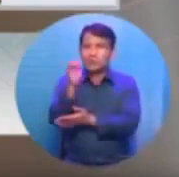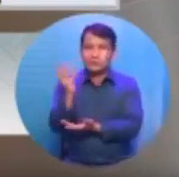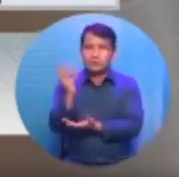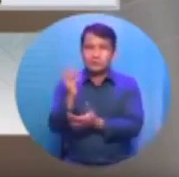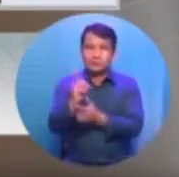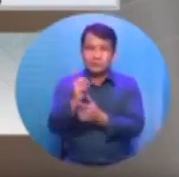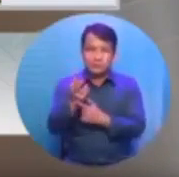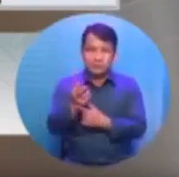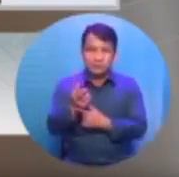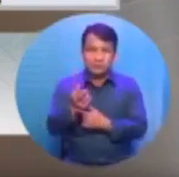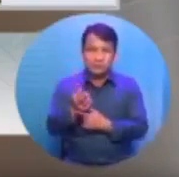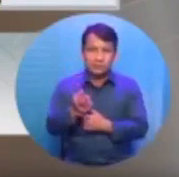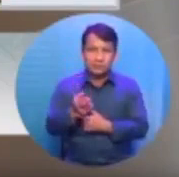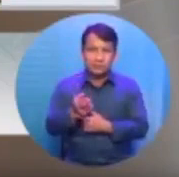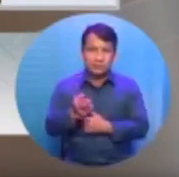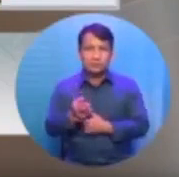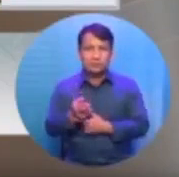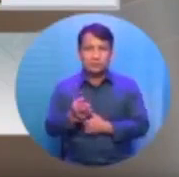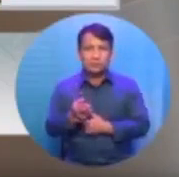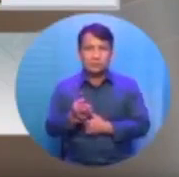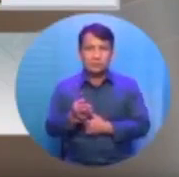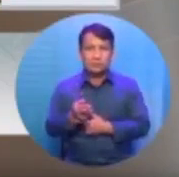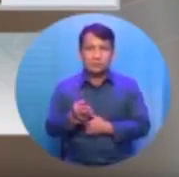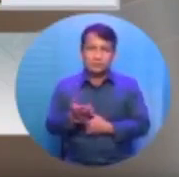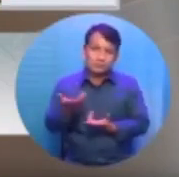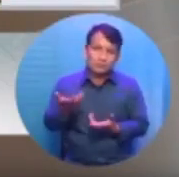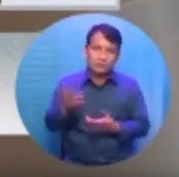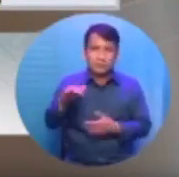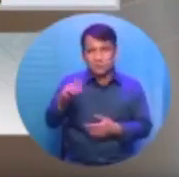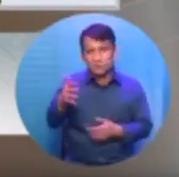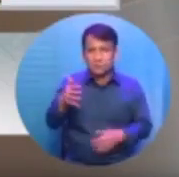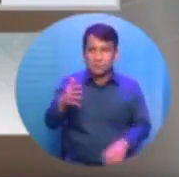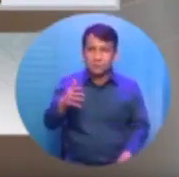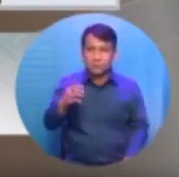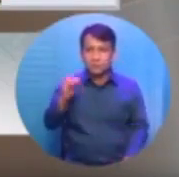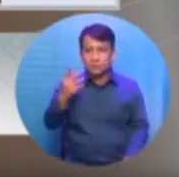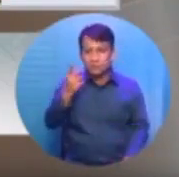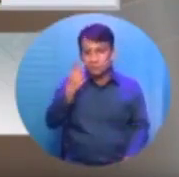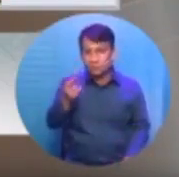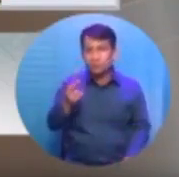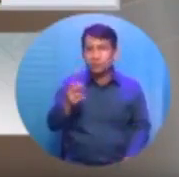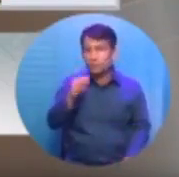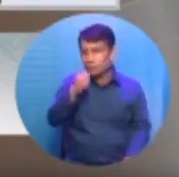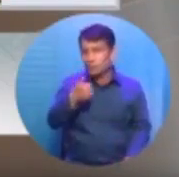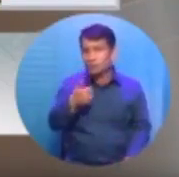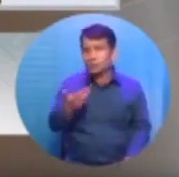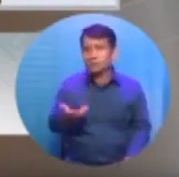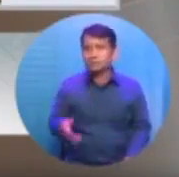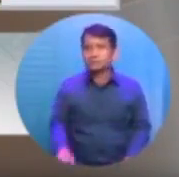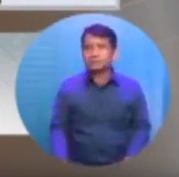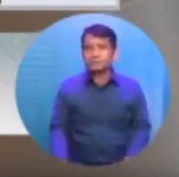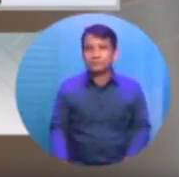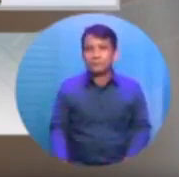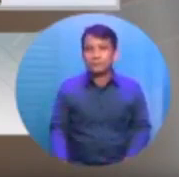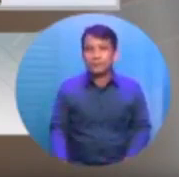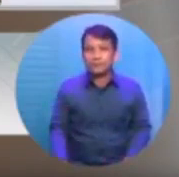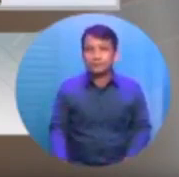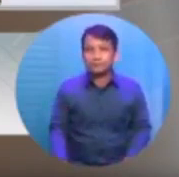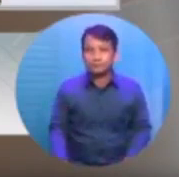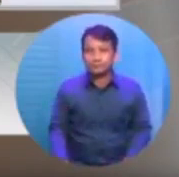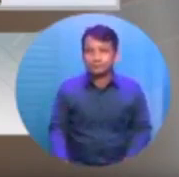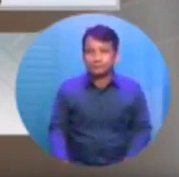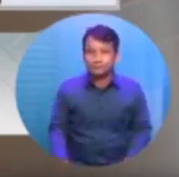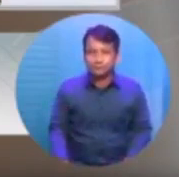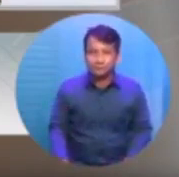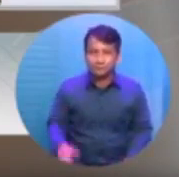pa rin. Kumbaga, teka muna, chairman. Parang wala nang bukas pag uminom ka. Hindi naman, sir. Alam ko